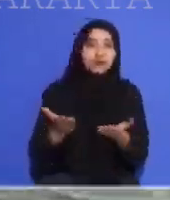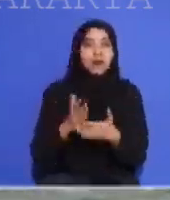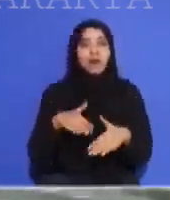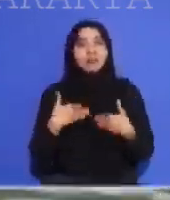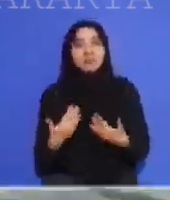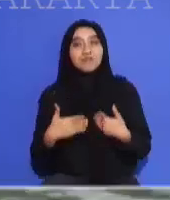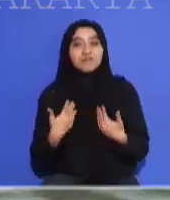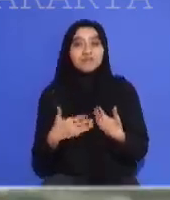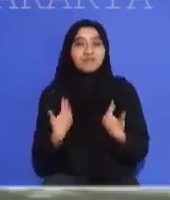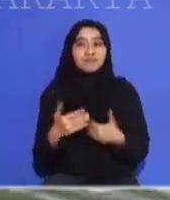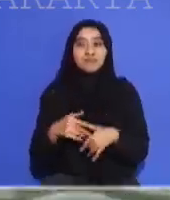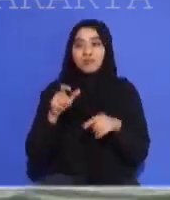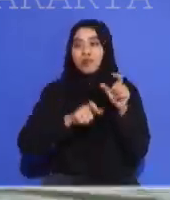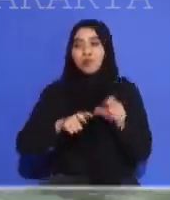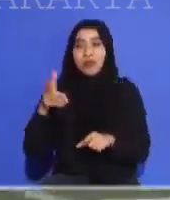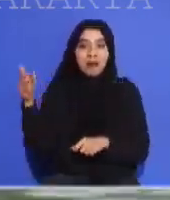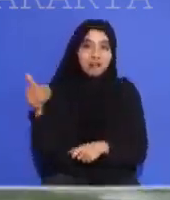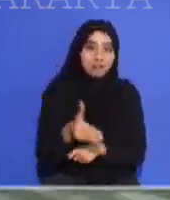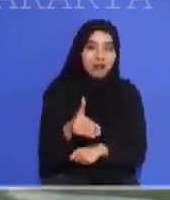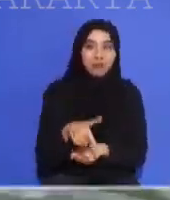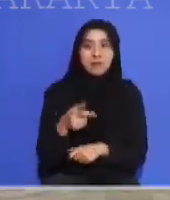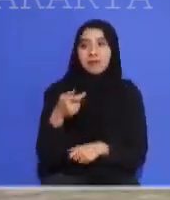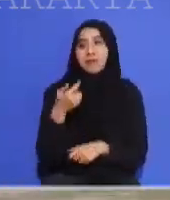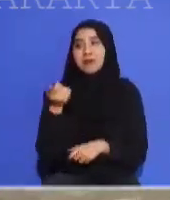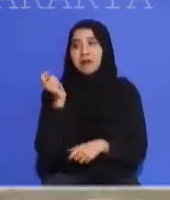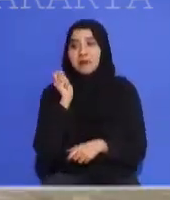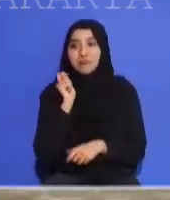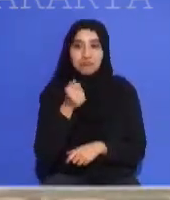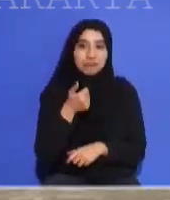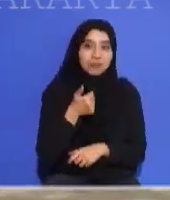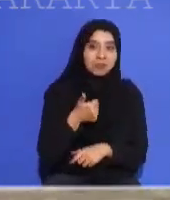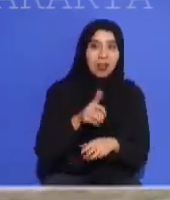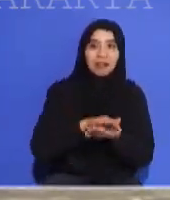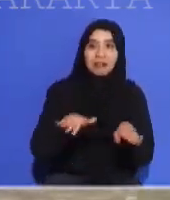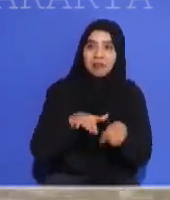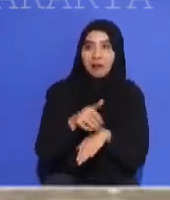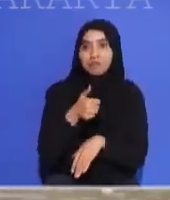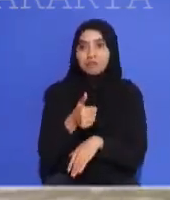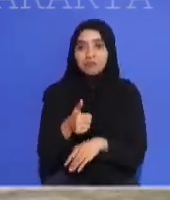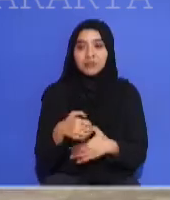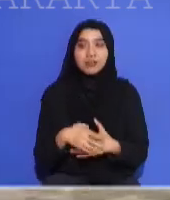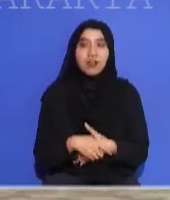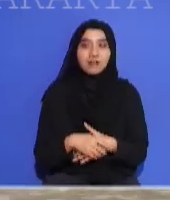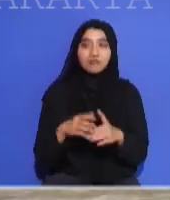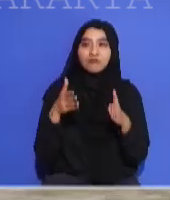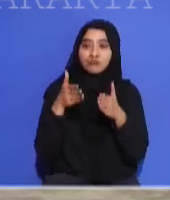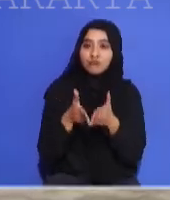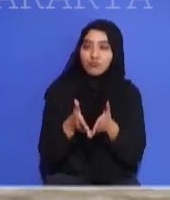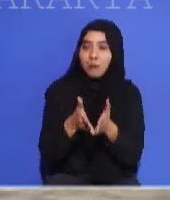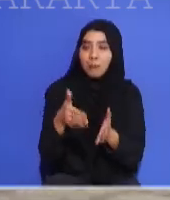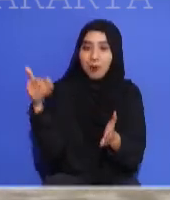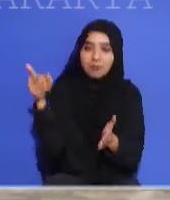ngendangi ing papan menika kajawi saged lumban ing toya, ugi saged nitih prau kano ingkang dipun cawisaken dening pengelola